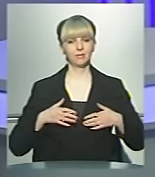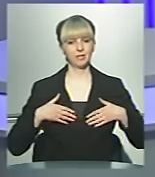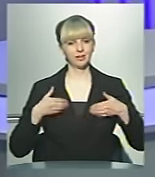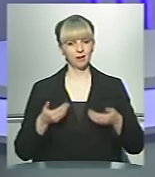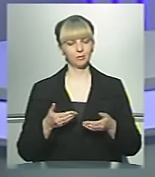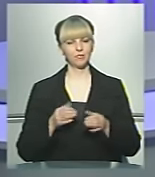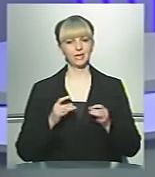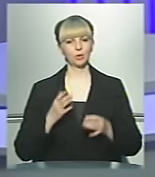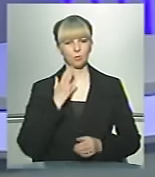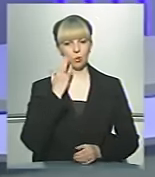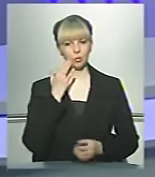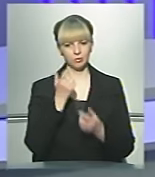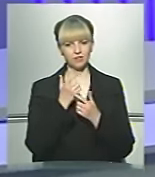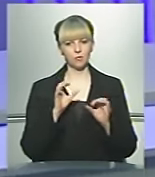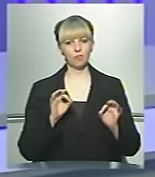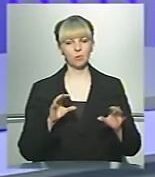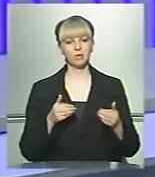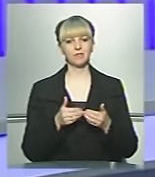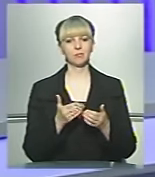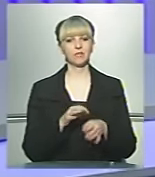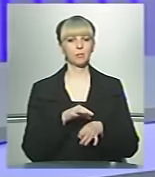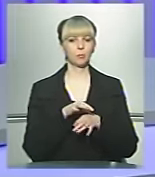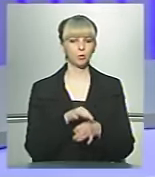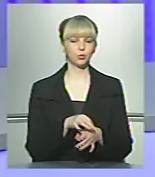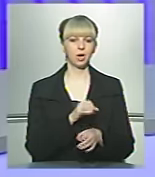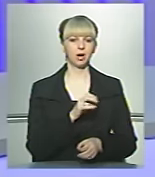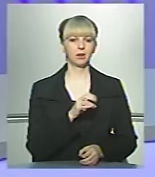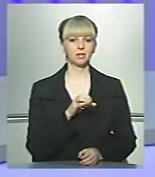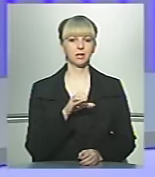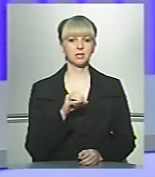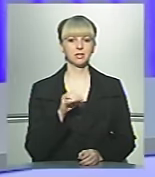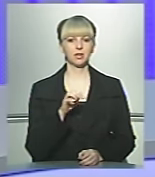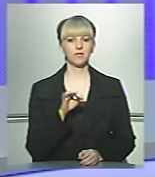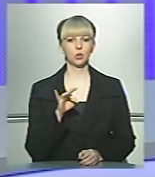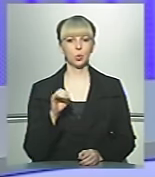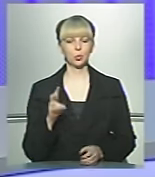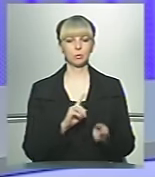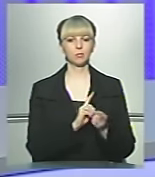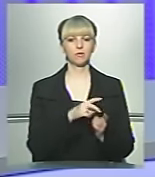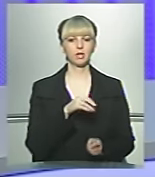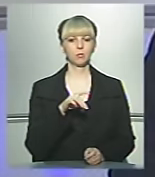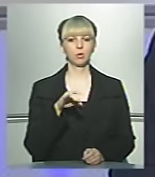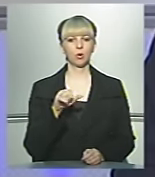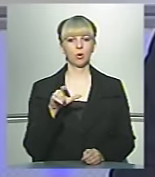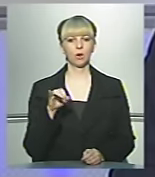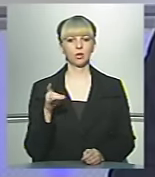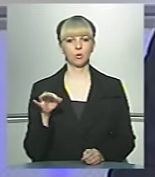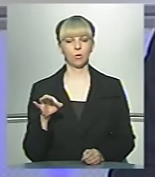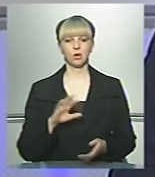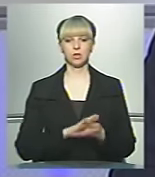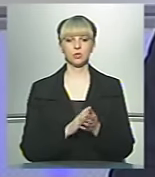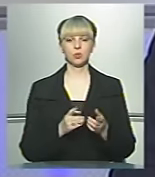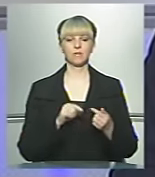Вітаю в ефірі телеканалу «Буковина». Інформаційний випуск. В студії працюють ведуча Анастасія Федорюк, сурдопереклад Лесі Прохоренко. Ситуація в